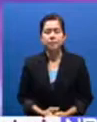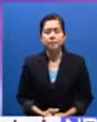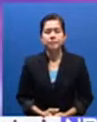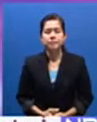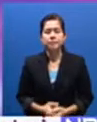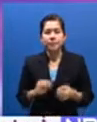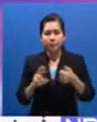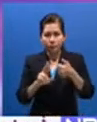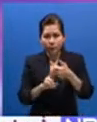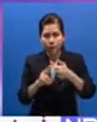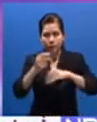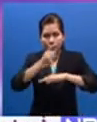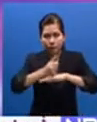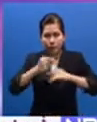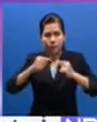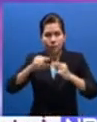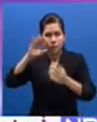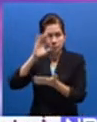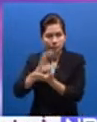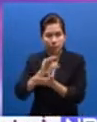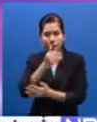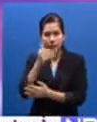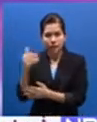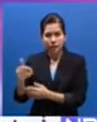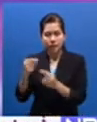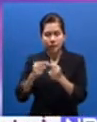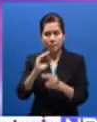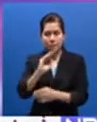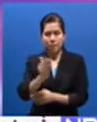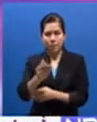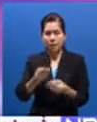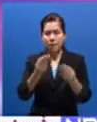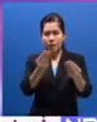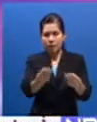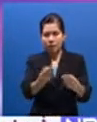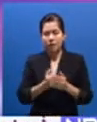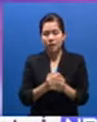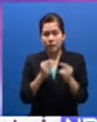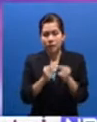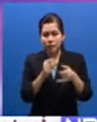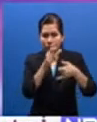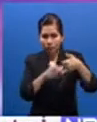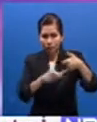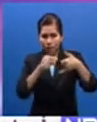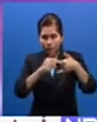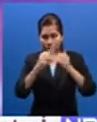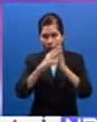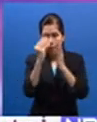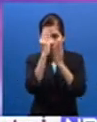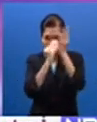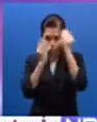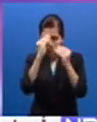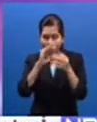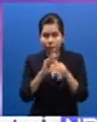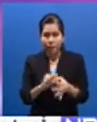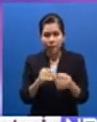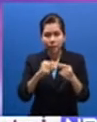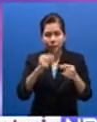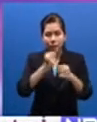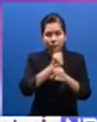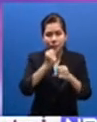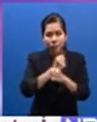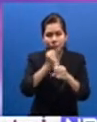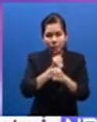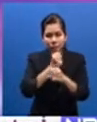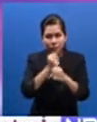มีผู้ช่วยผู้จัดการตำรวจแห่งชาติมอบประกาศนียบัตรรางวัลเรียนดีความประพฤติดีแก่ผู้สำเร็จการฝึกอบรมหลักสูตรการฝึกอบรม